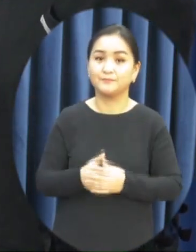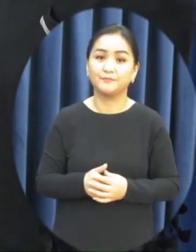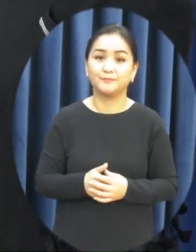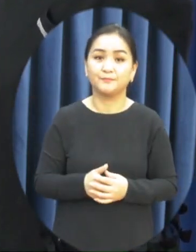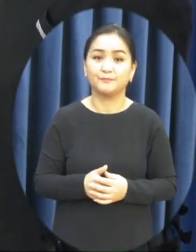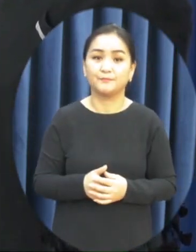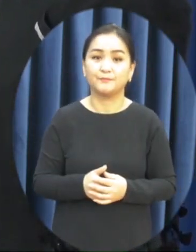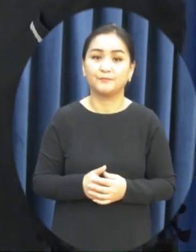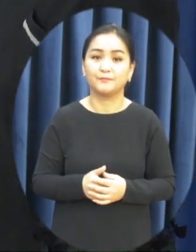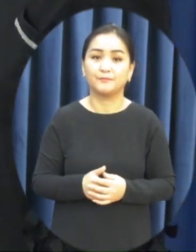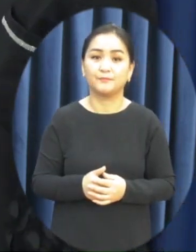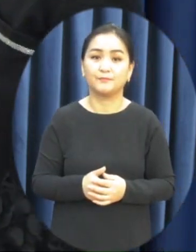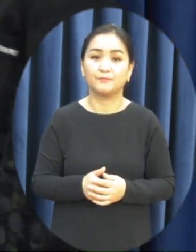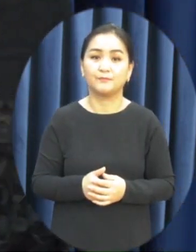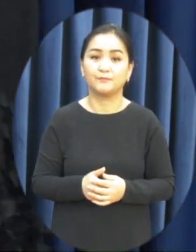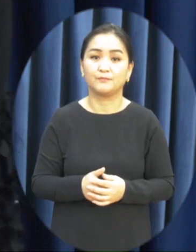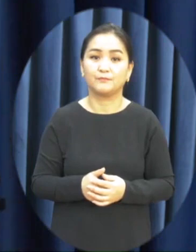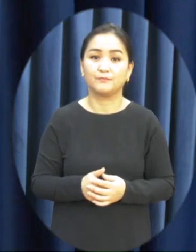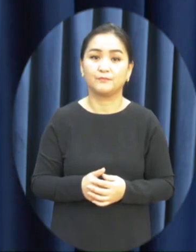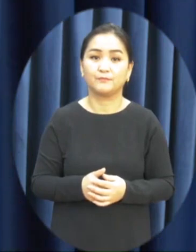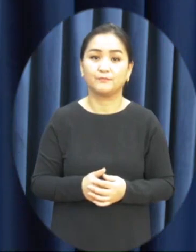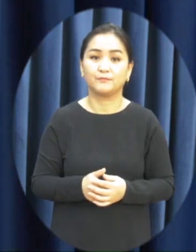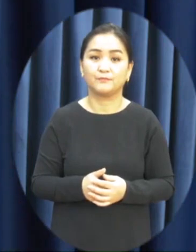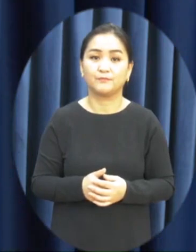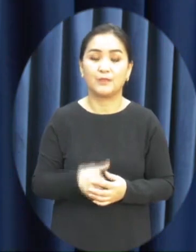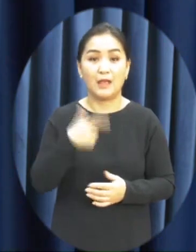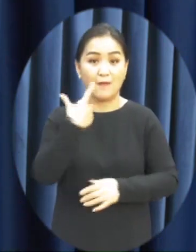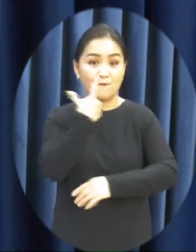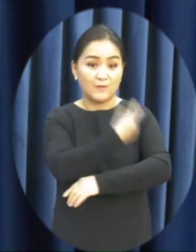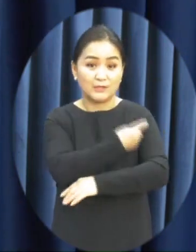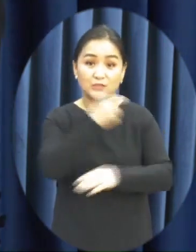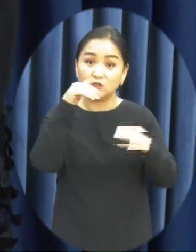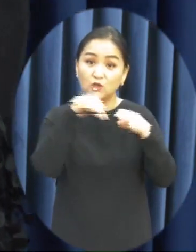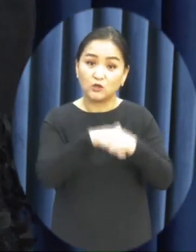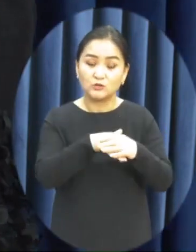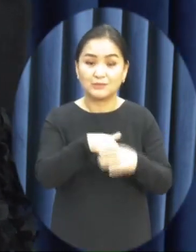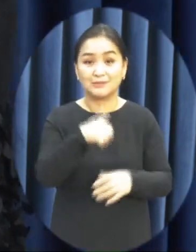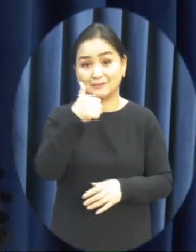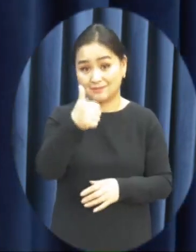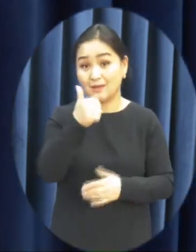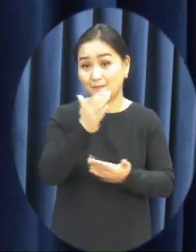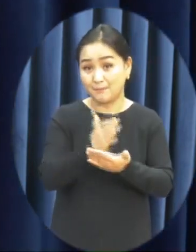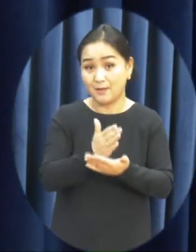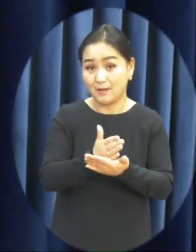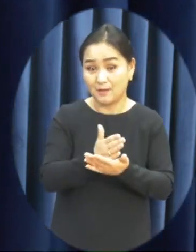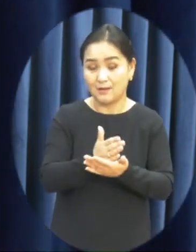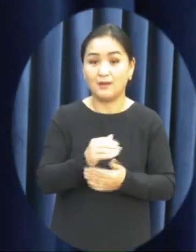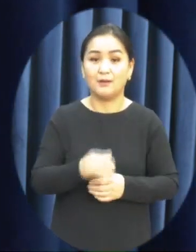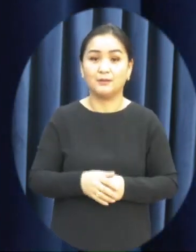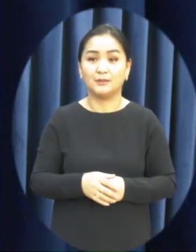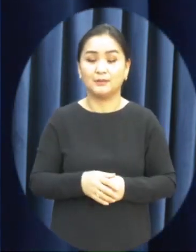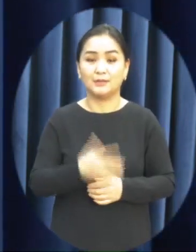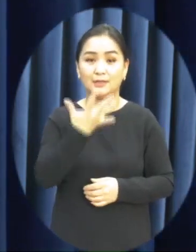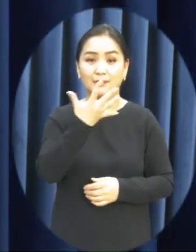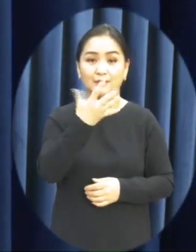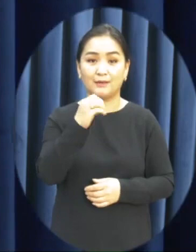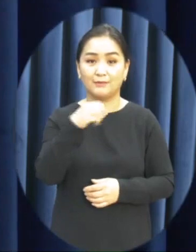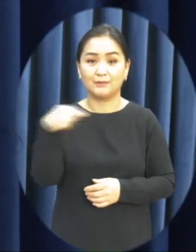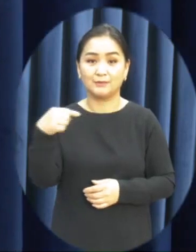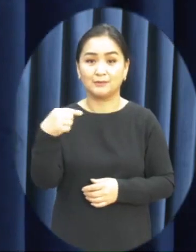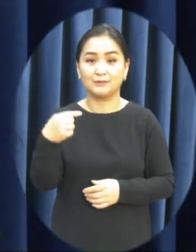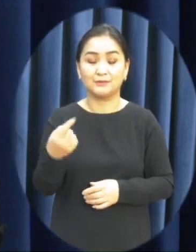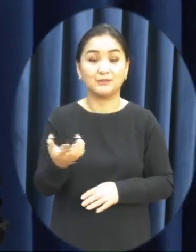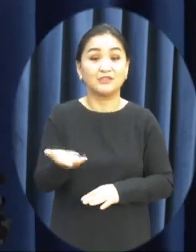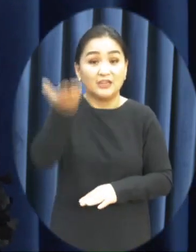ནདས གཏུན གཏུར གས གཏུག སེུག གཏུག པའའག པའས དམང ཡིན ཟི ཁྱི བ